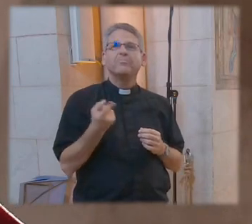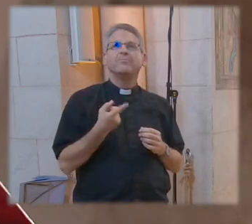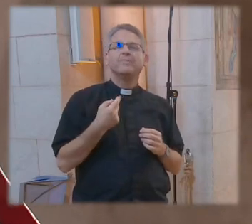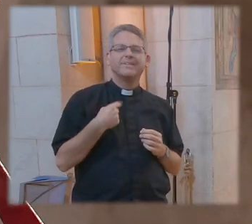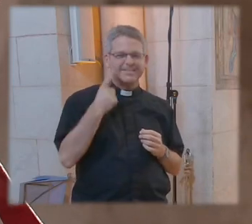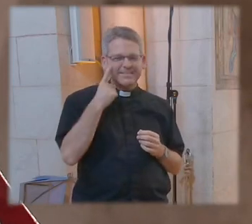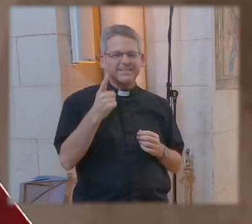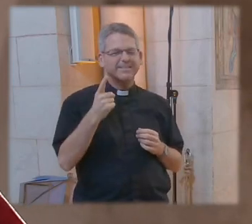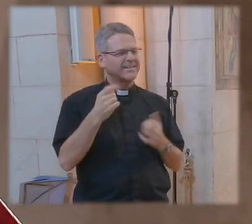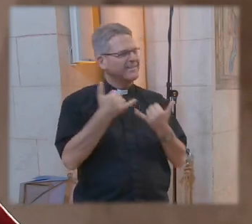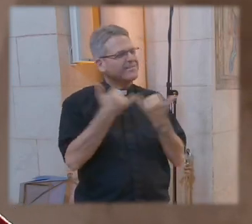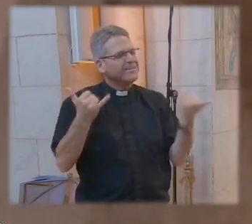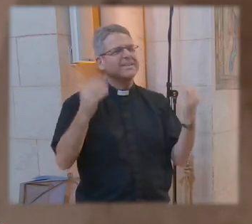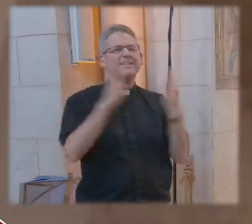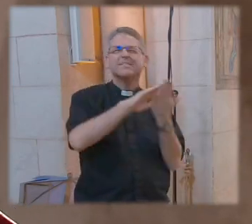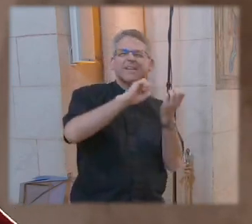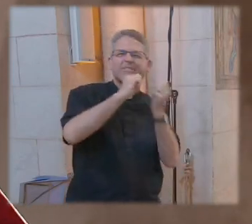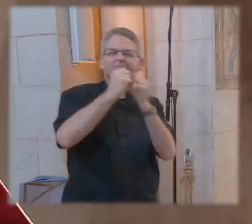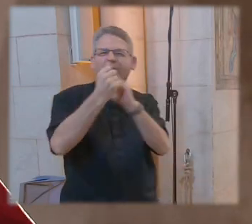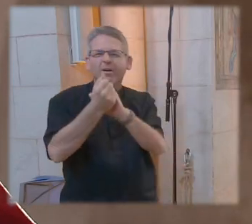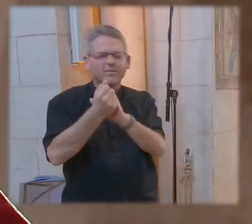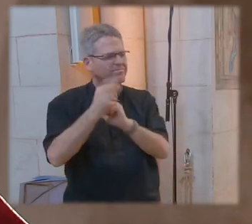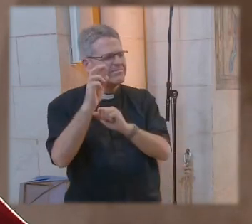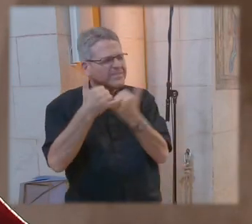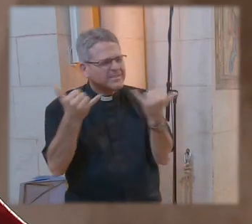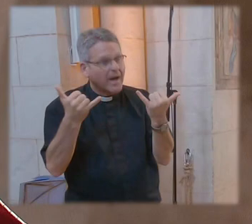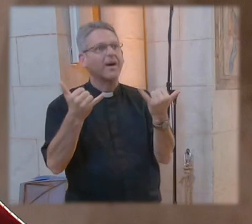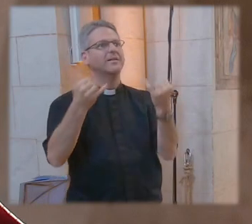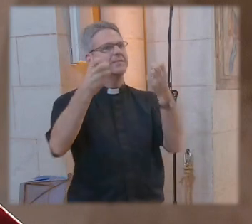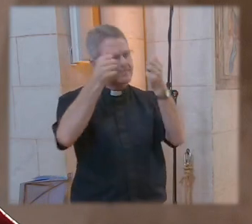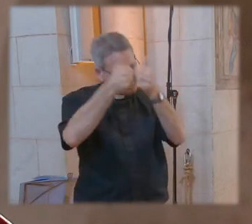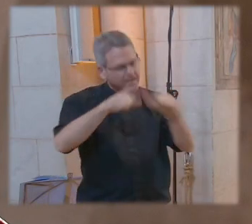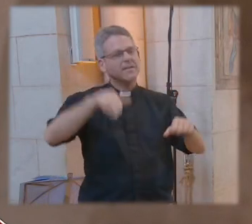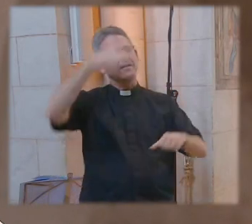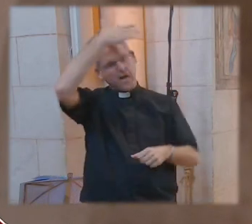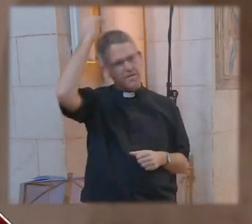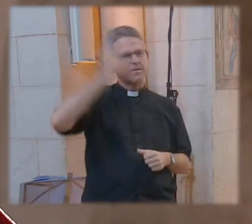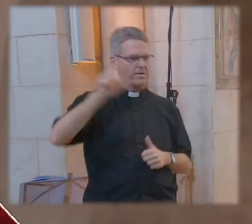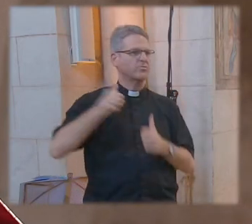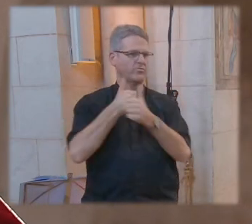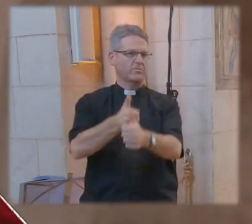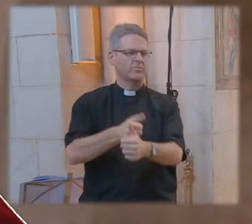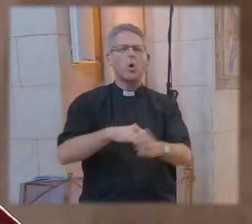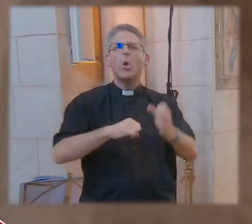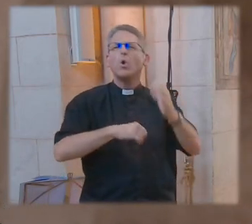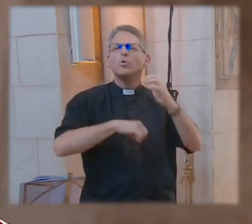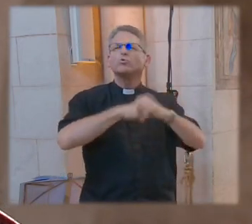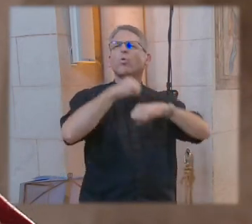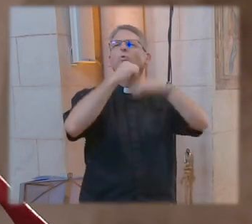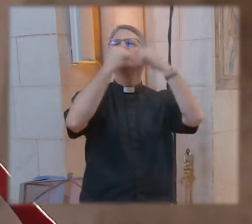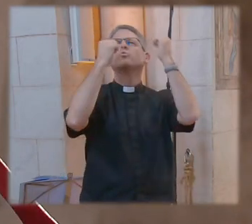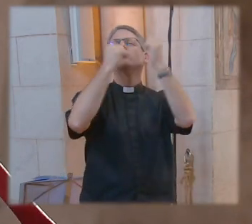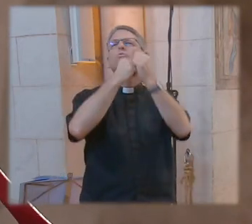eigentlichen Reformen der Kirche die Seligen und Heiligen sind. Denn wir können in struktureller Hinsicht nur